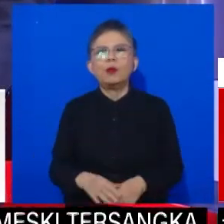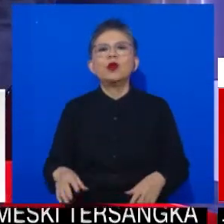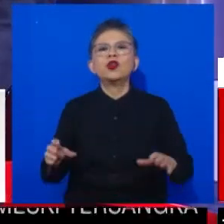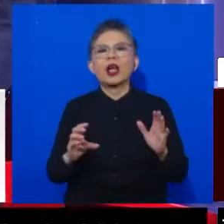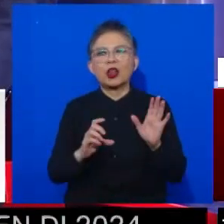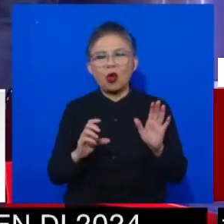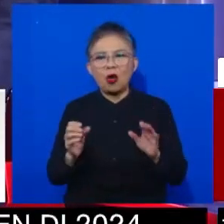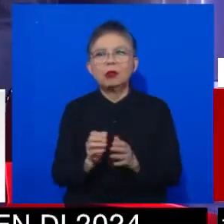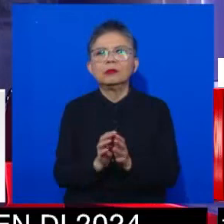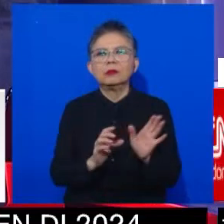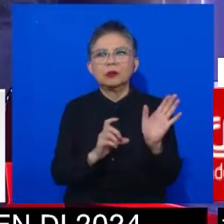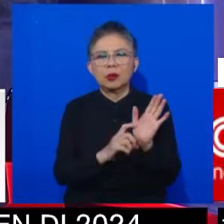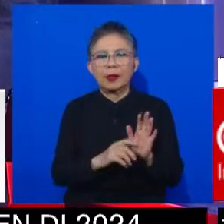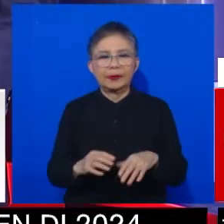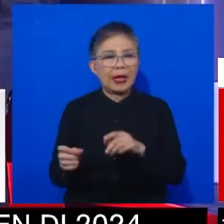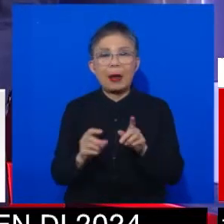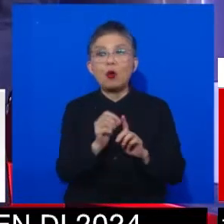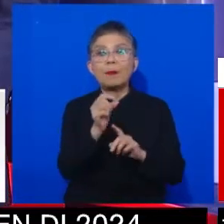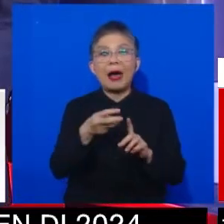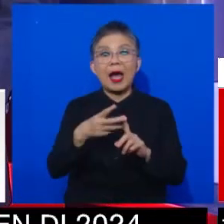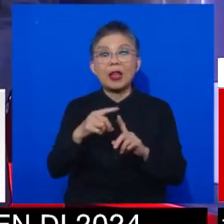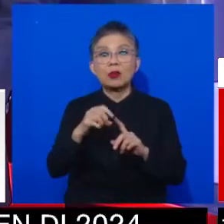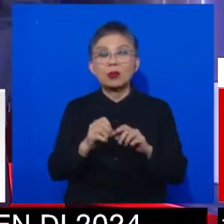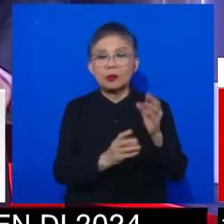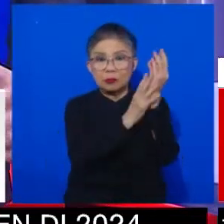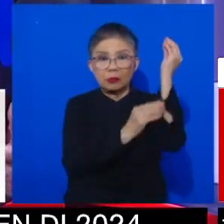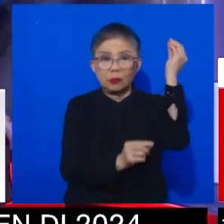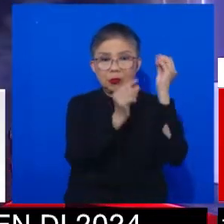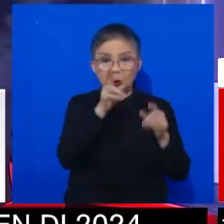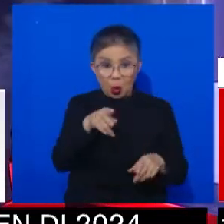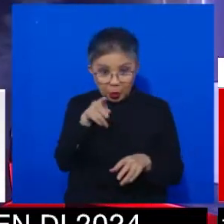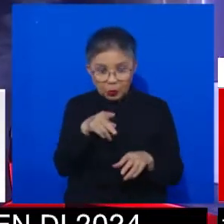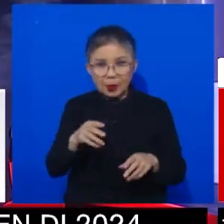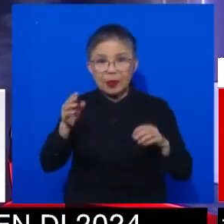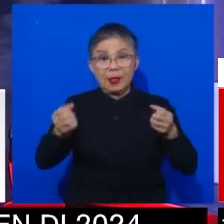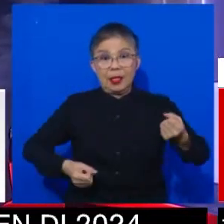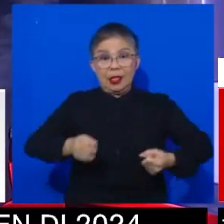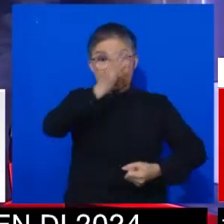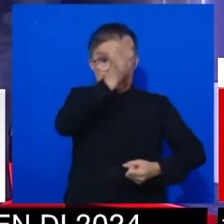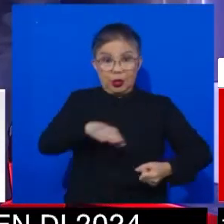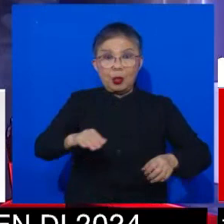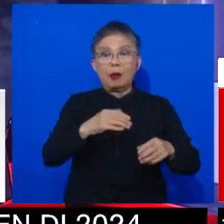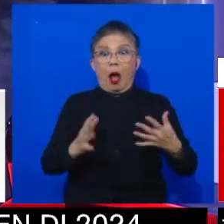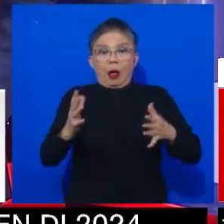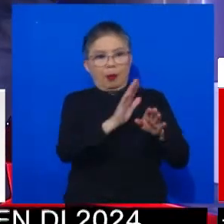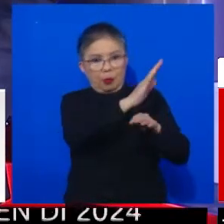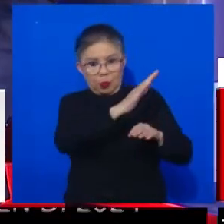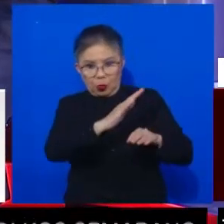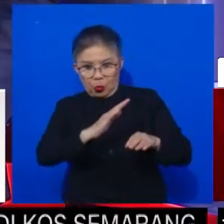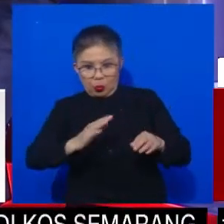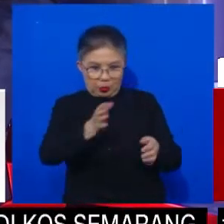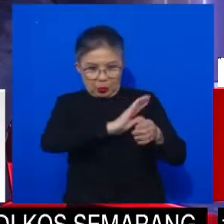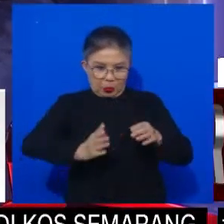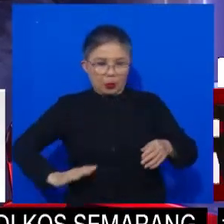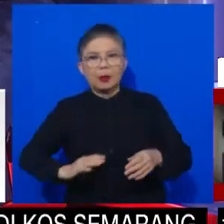Timur. Sementara di Labuan Batu, Selatan, Sumatera Utara, seorang pengendara merekam truk pengangkut pasir yang tiba-tiba mundur tanpa kendali dan